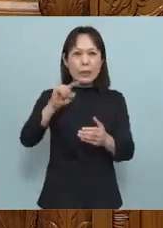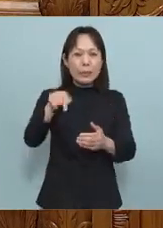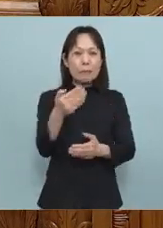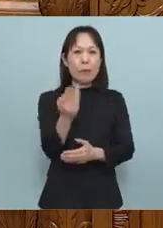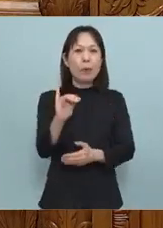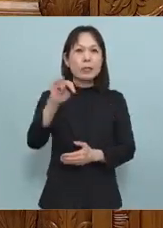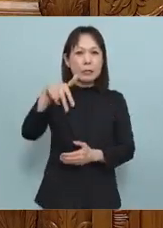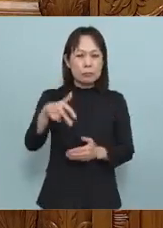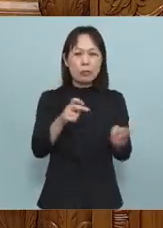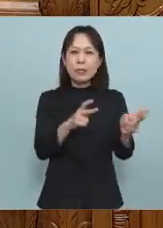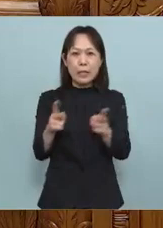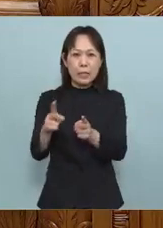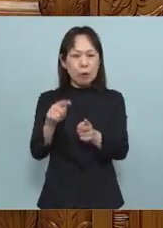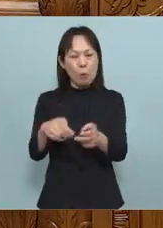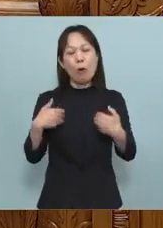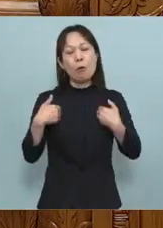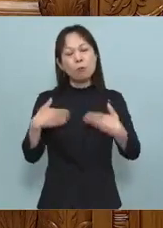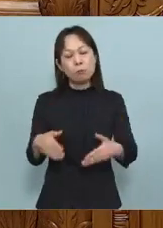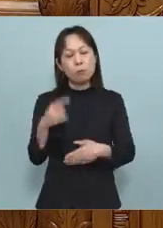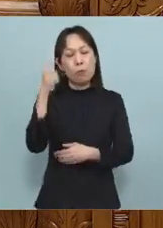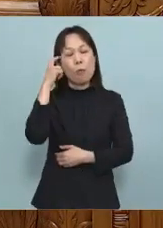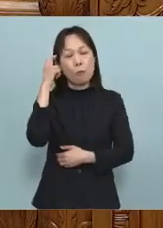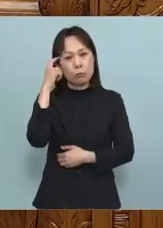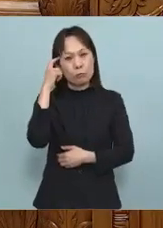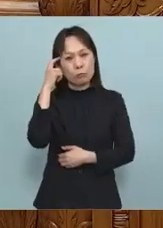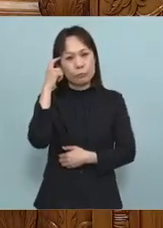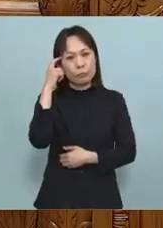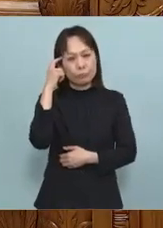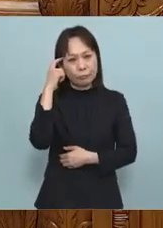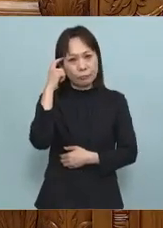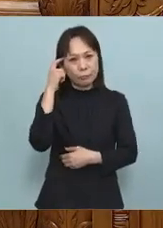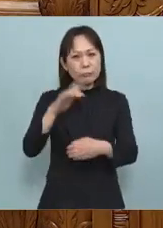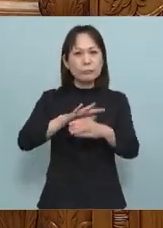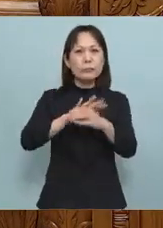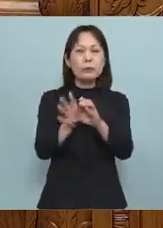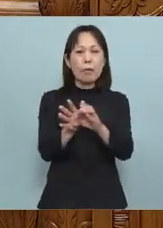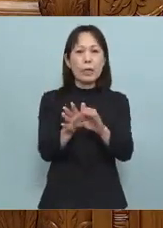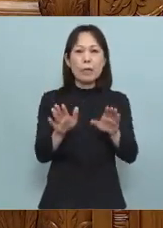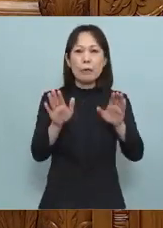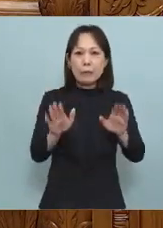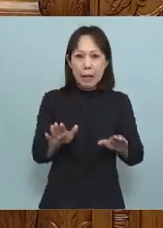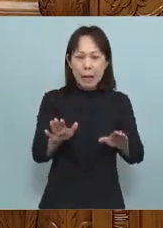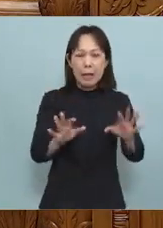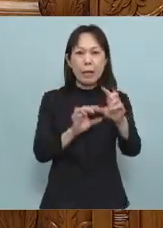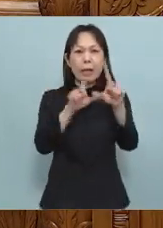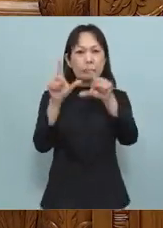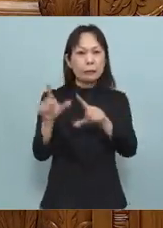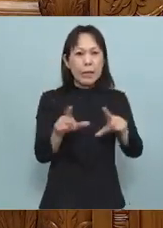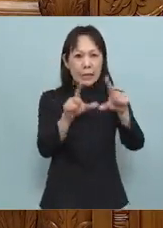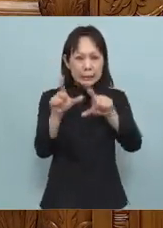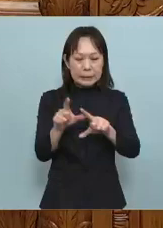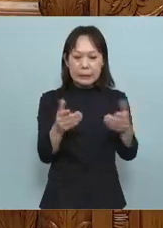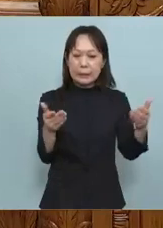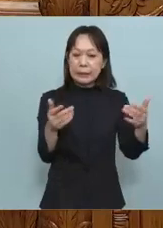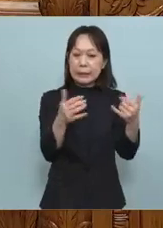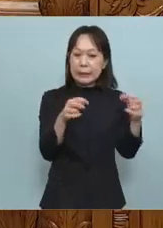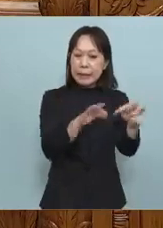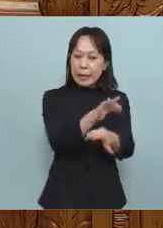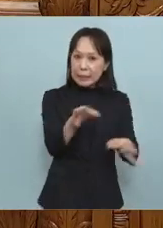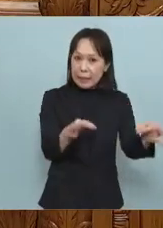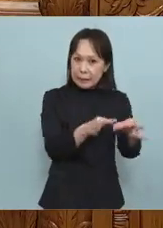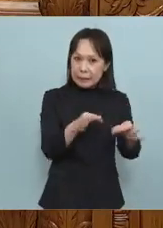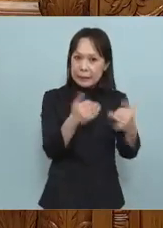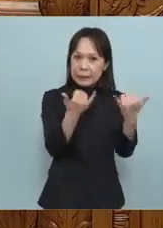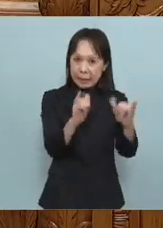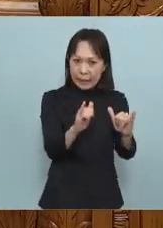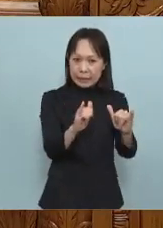も必要なくなります。これこそ、コロナ危機の下での暮らしと事業継続への支援策では